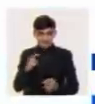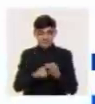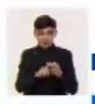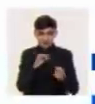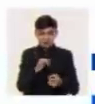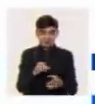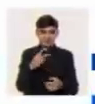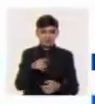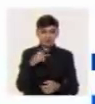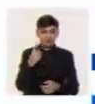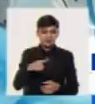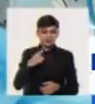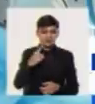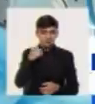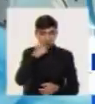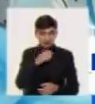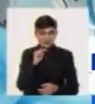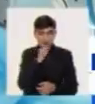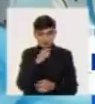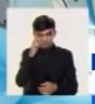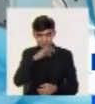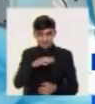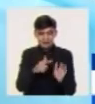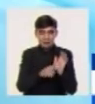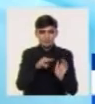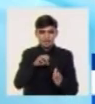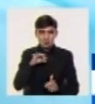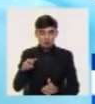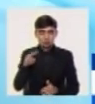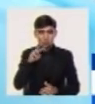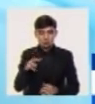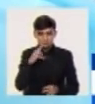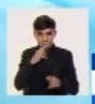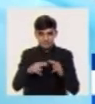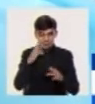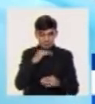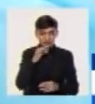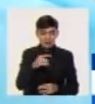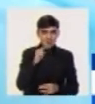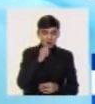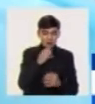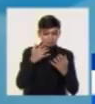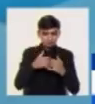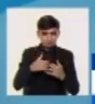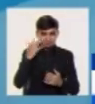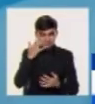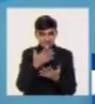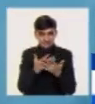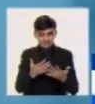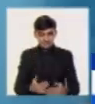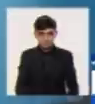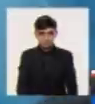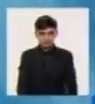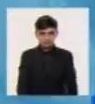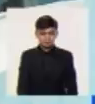Ал 2021 жылы әлемдік экономика кемінде 7 триллион доллардан қағылады. Бұл экономикалық сарапшылардың оптимистік